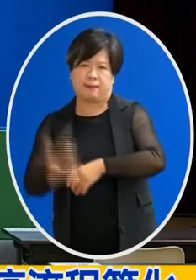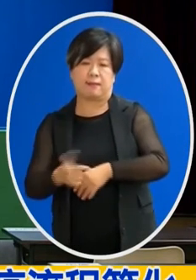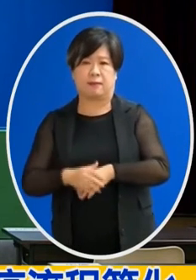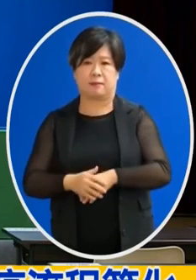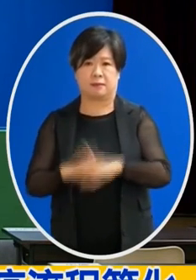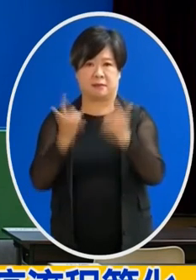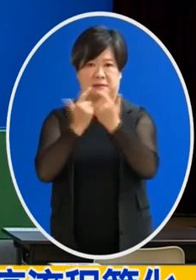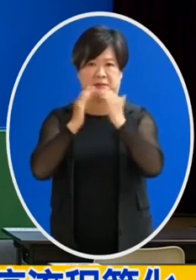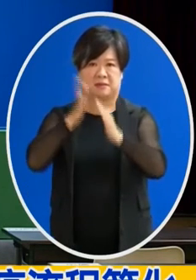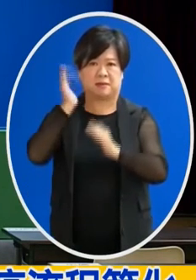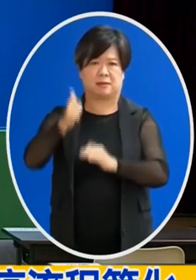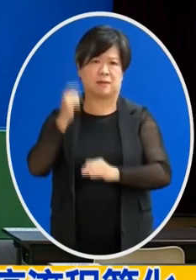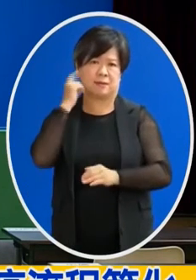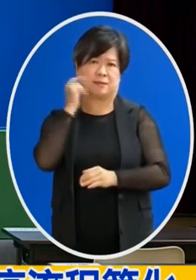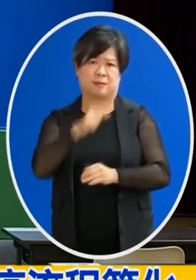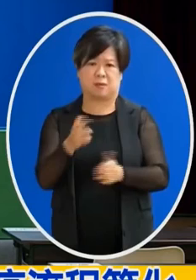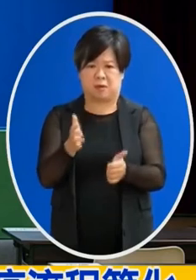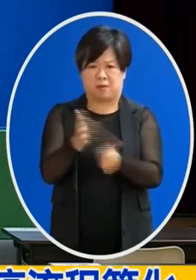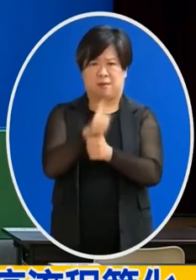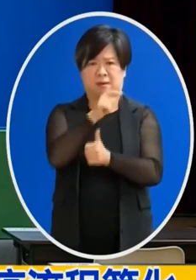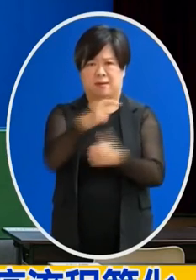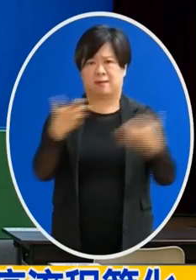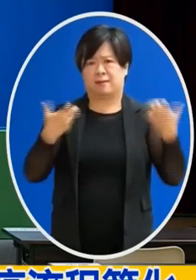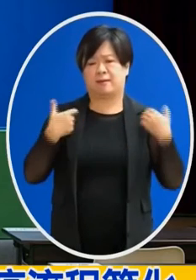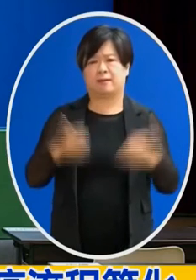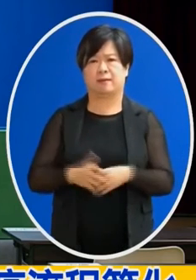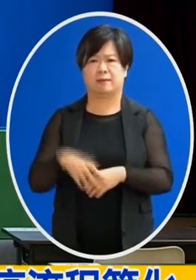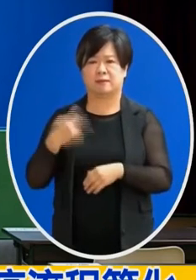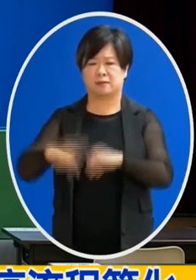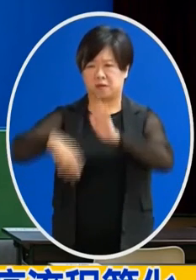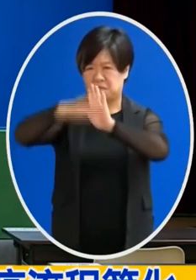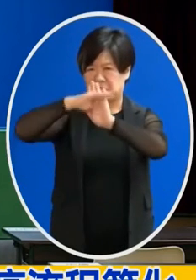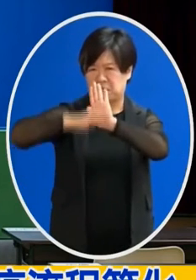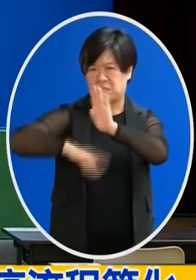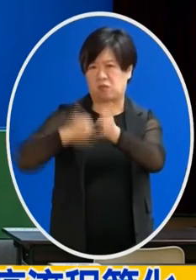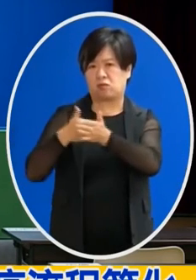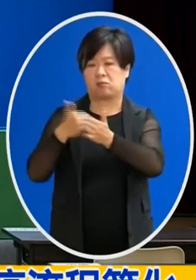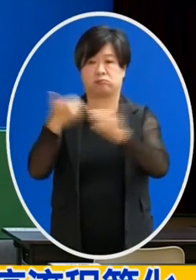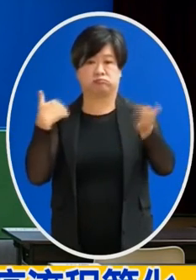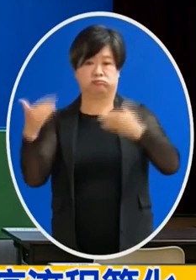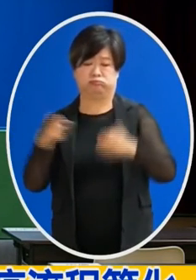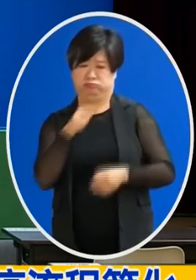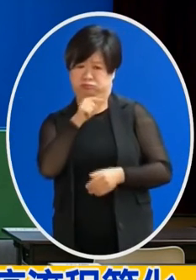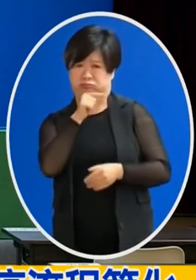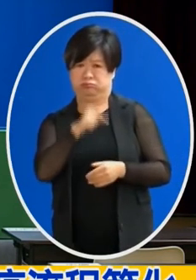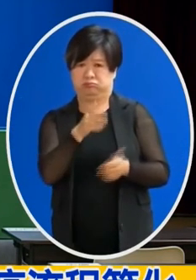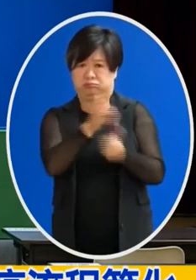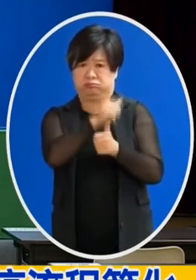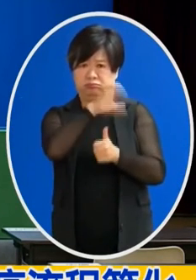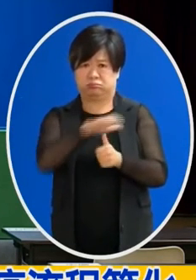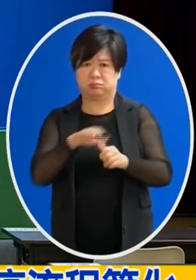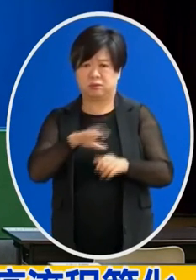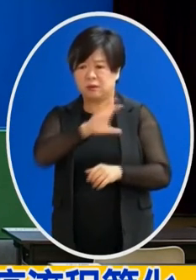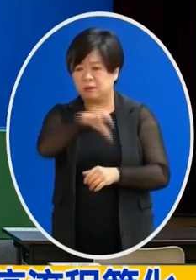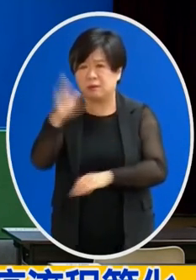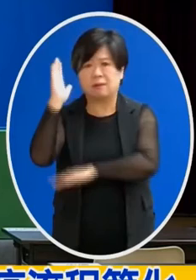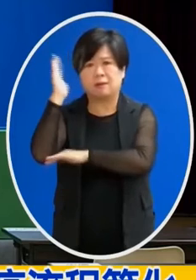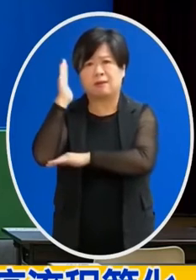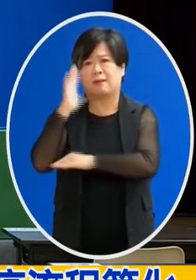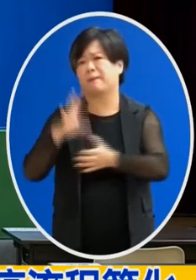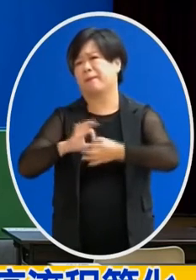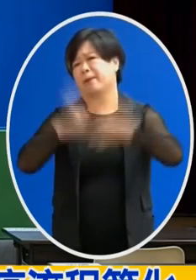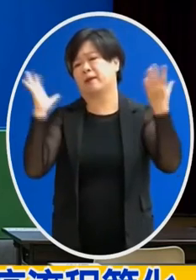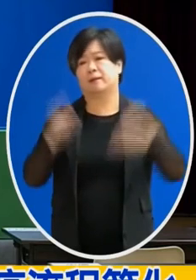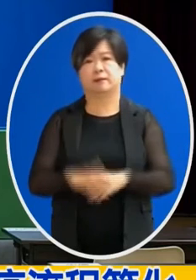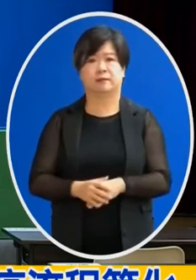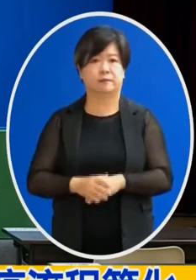个过程都是中央在掌握，他还特别做了一个流程图，说都是中央掌握，说这其实跟地方没有关系。